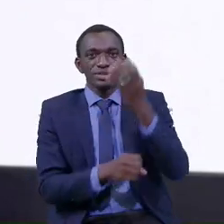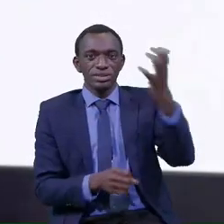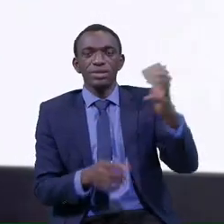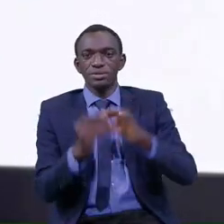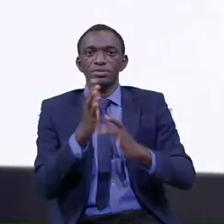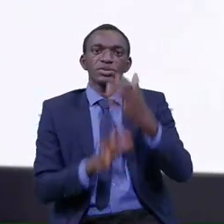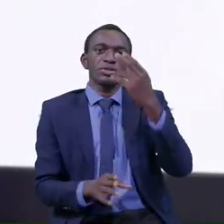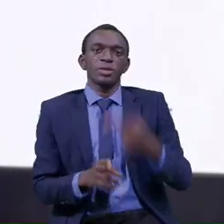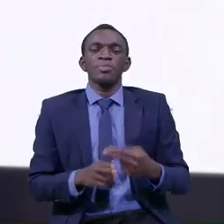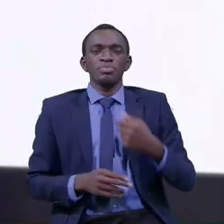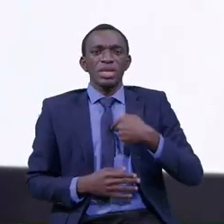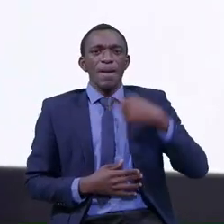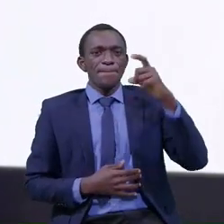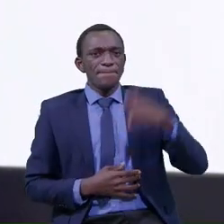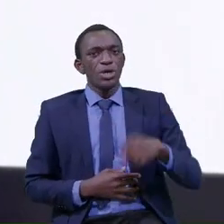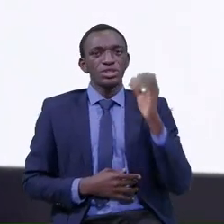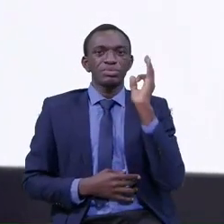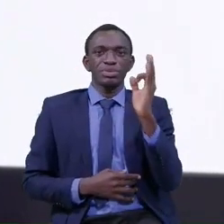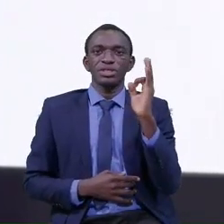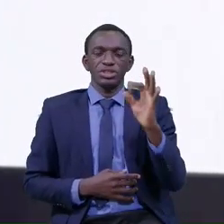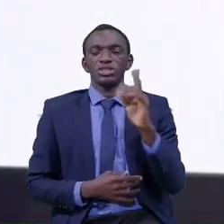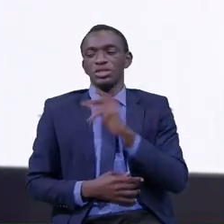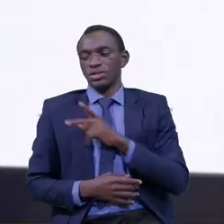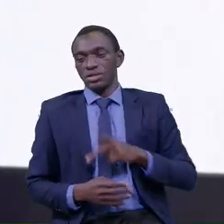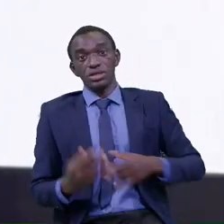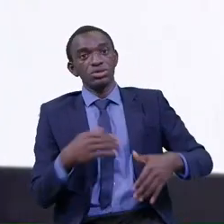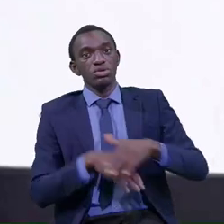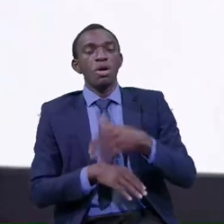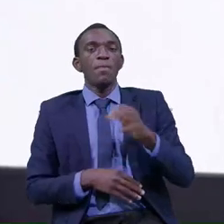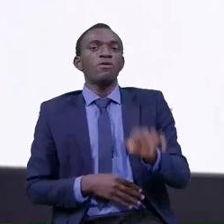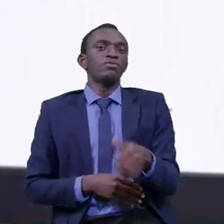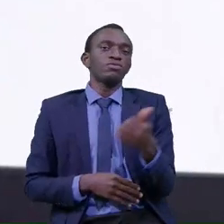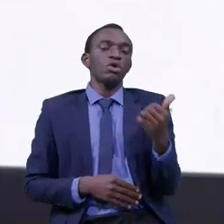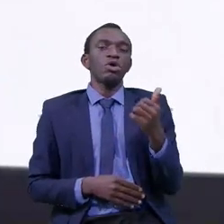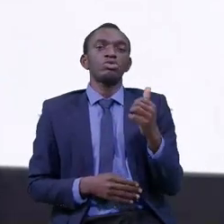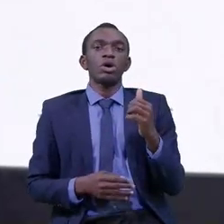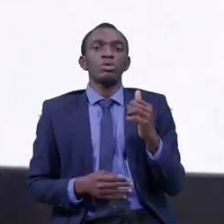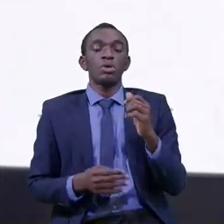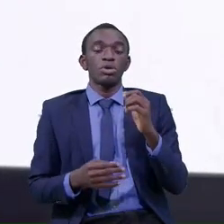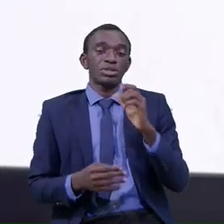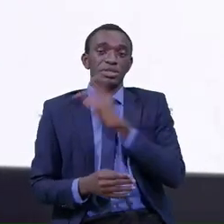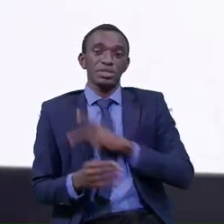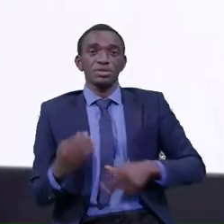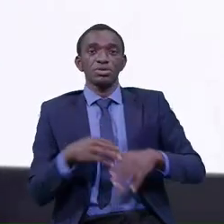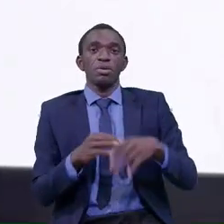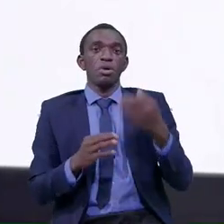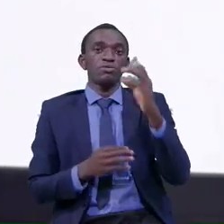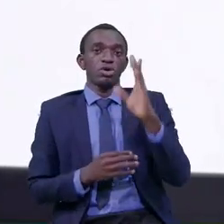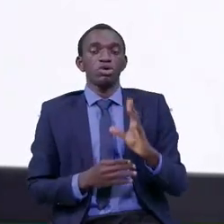Je dois prêcher le royaume de Dieu à d'autres villes. Ça, c'est